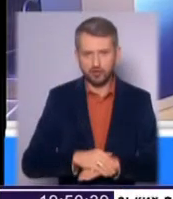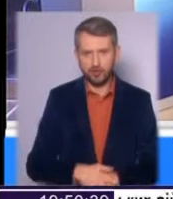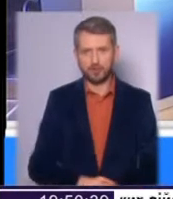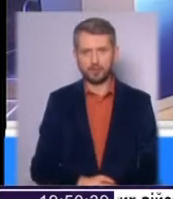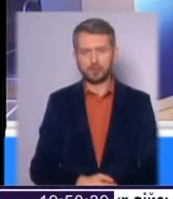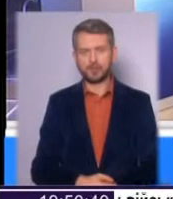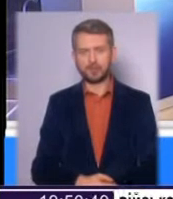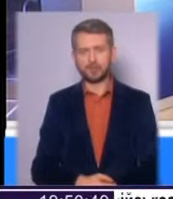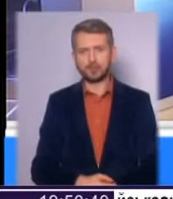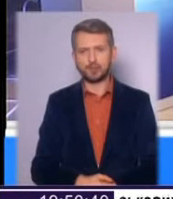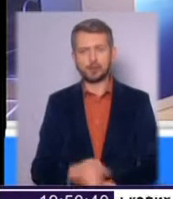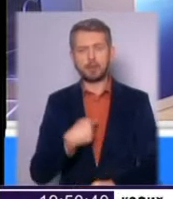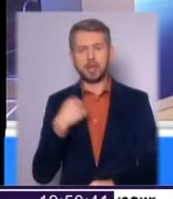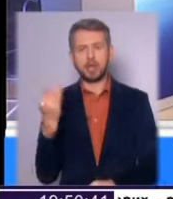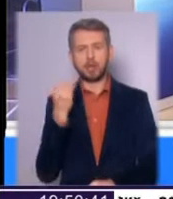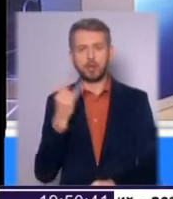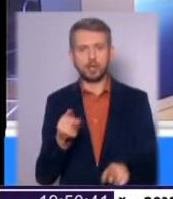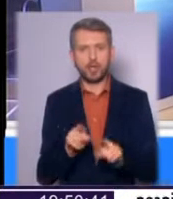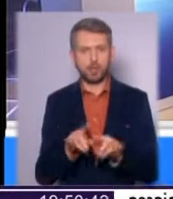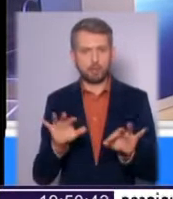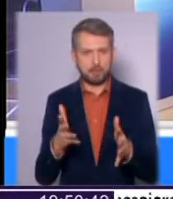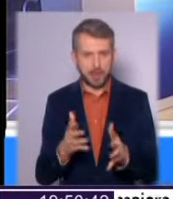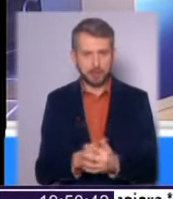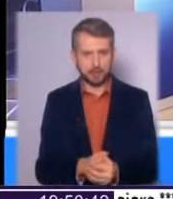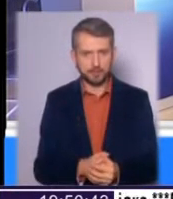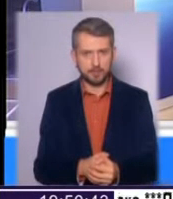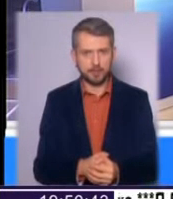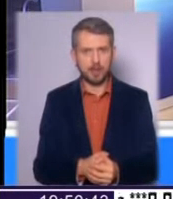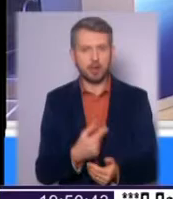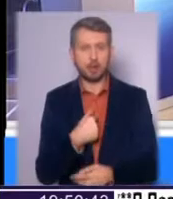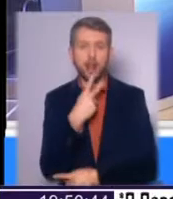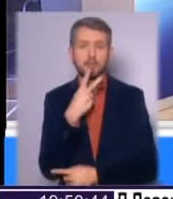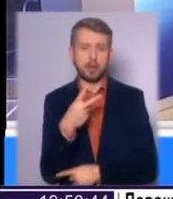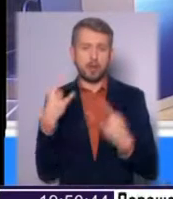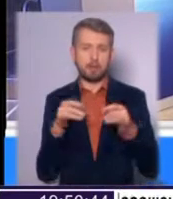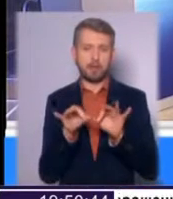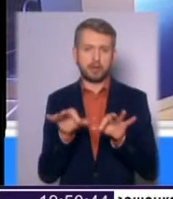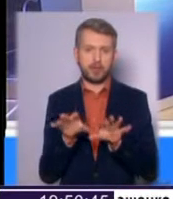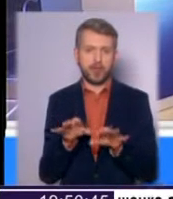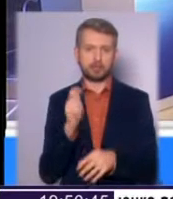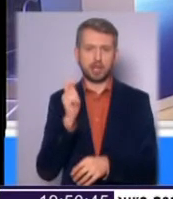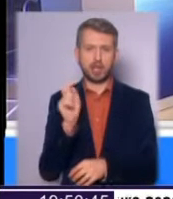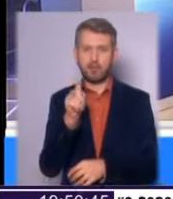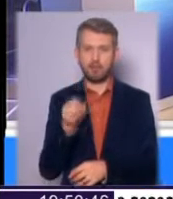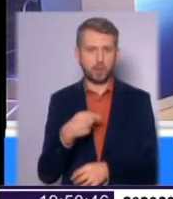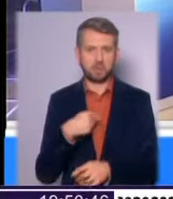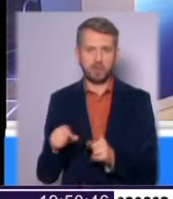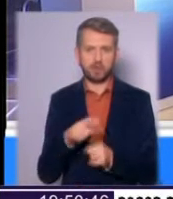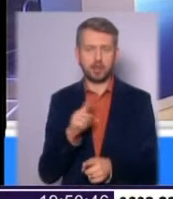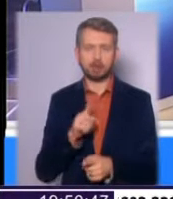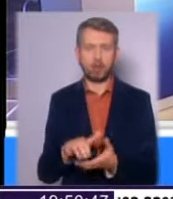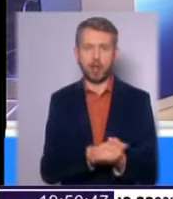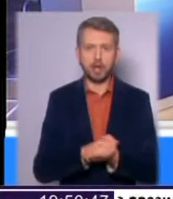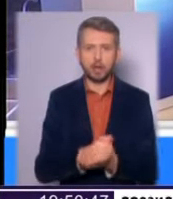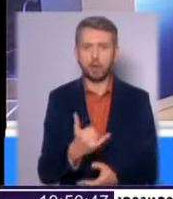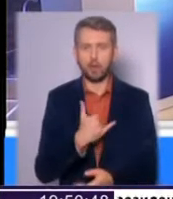Добрий вечір. Меня интересует такой момент. На днях смотрела передачу, задала вопрос, мне ответили, что коалиция